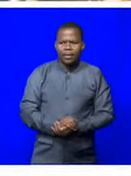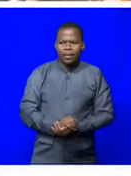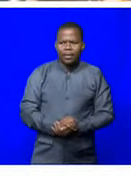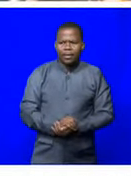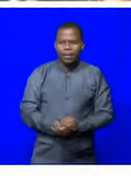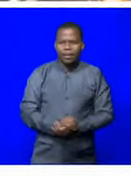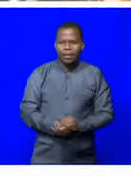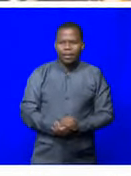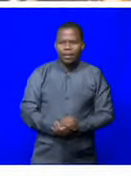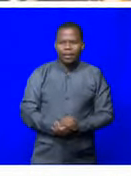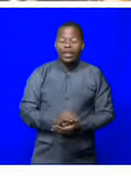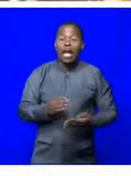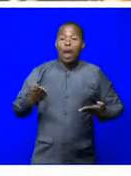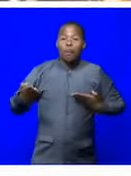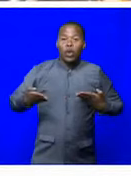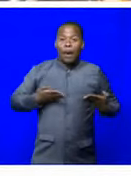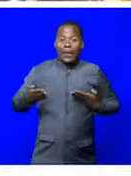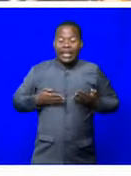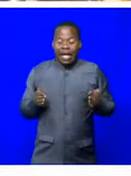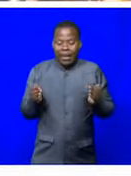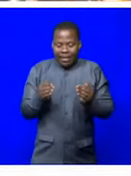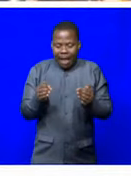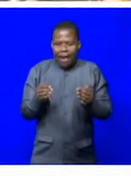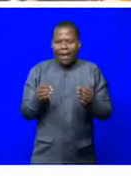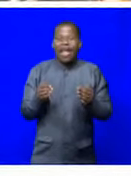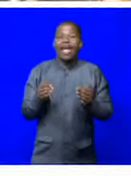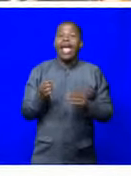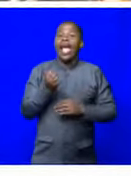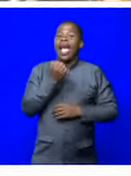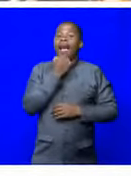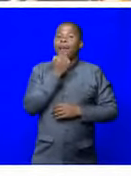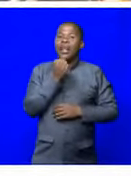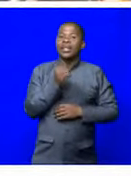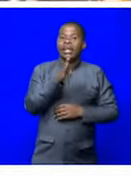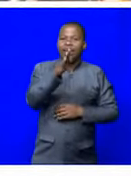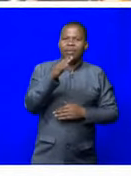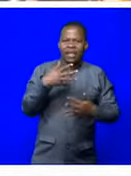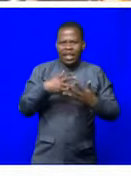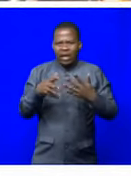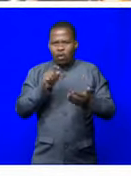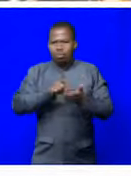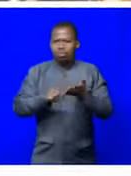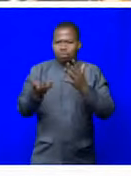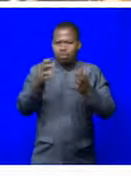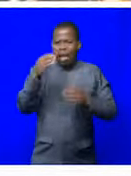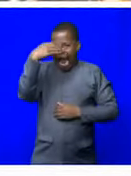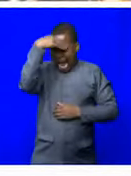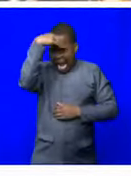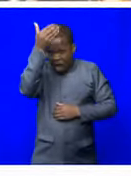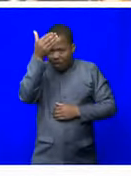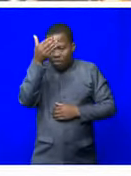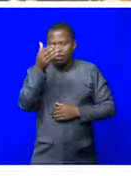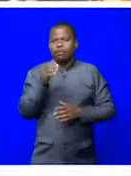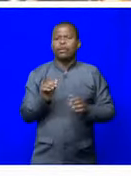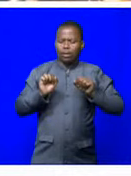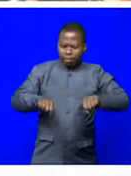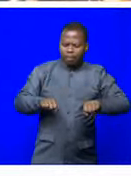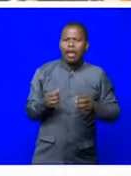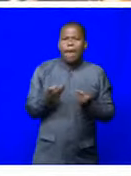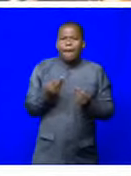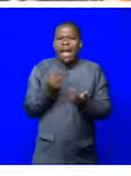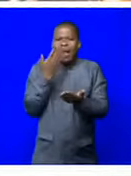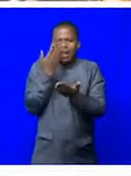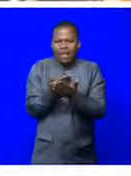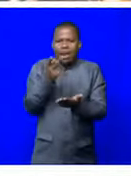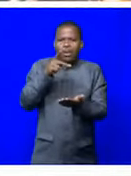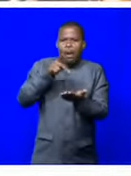Hulumende utawuboleka bosomabhizinisi labancane labashelwa timbahla tabo imali letawubasita kuvusa